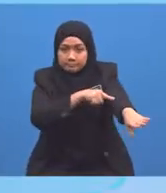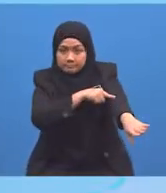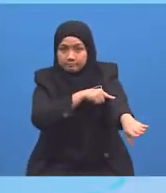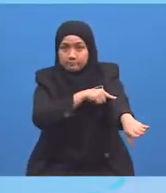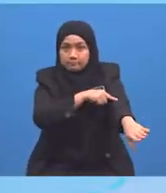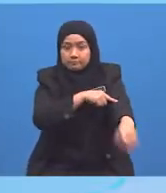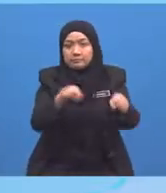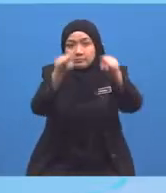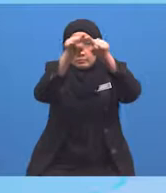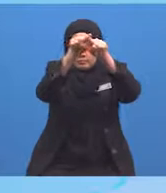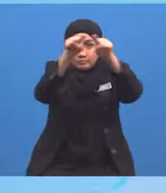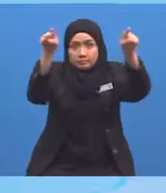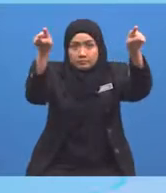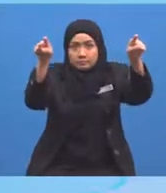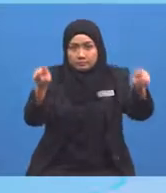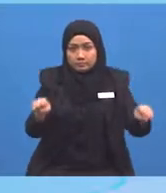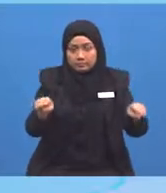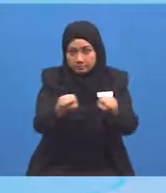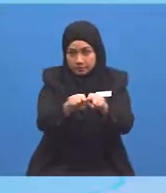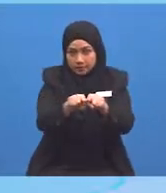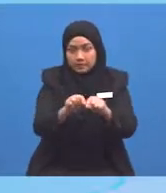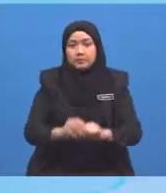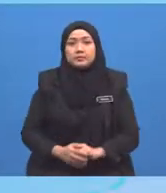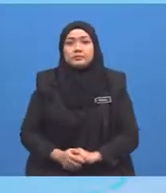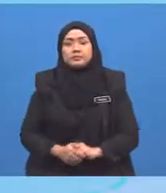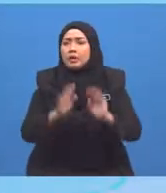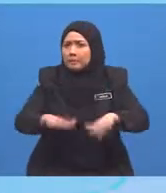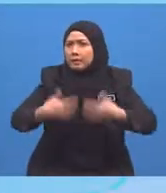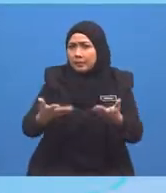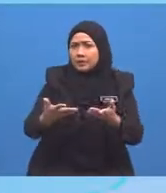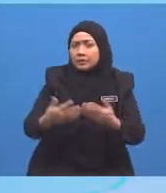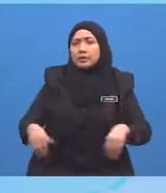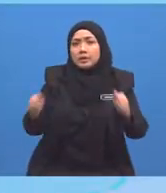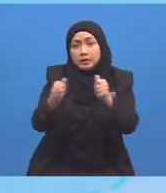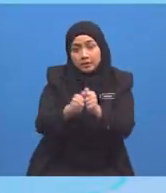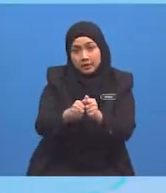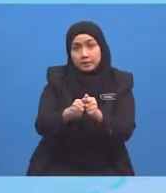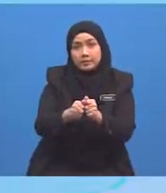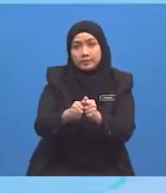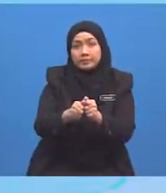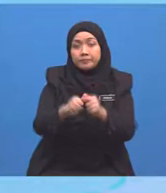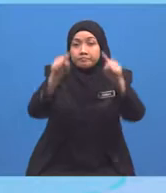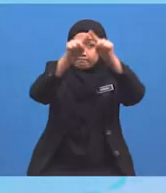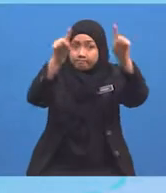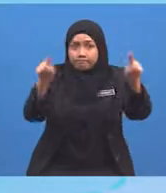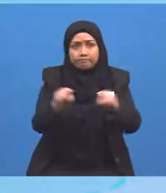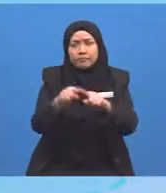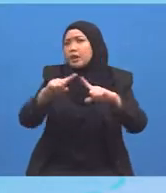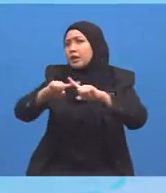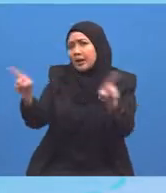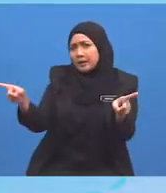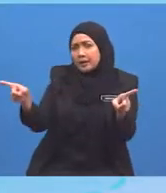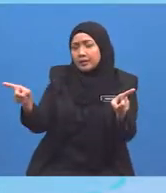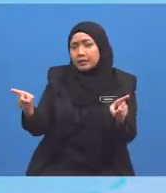sisi dikenali sebagai segi 3. Manakala poligon yang mempunyai